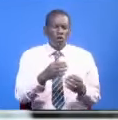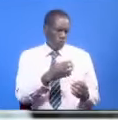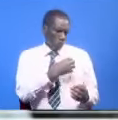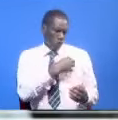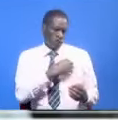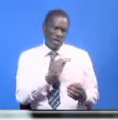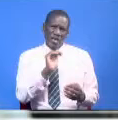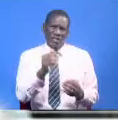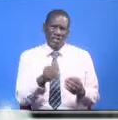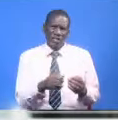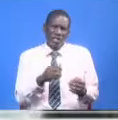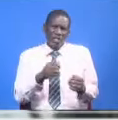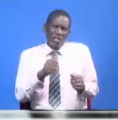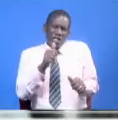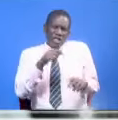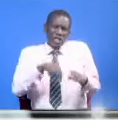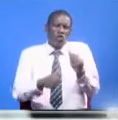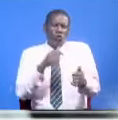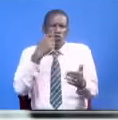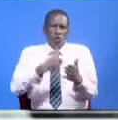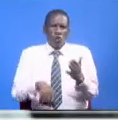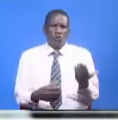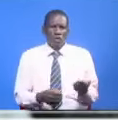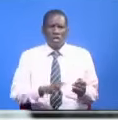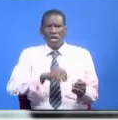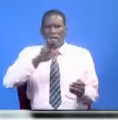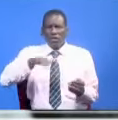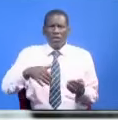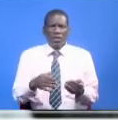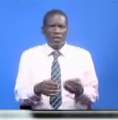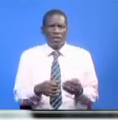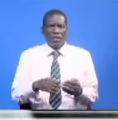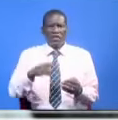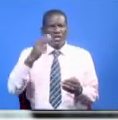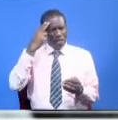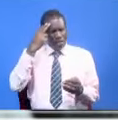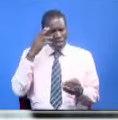at what cost? Apart from the Haiti